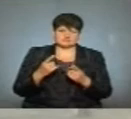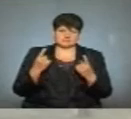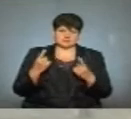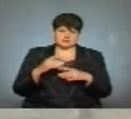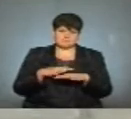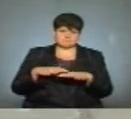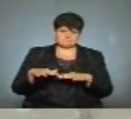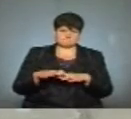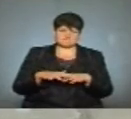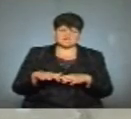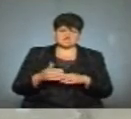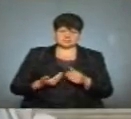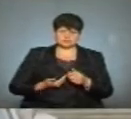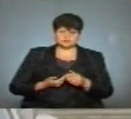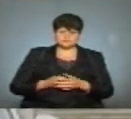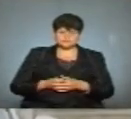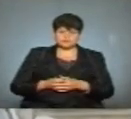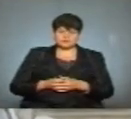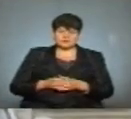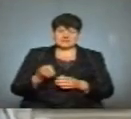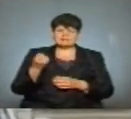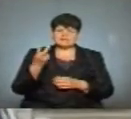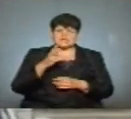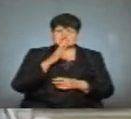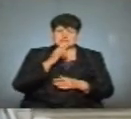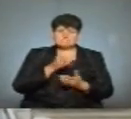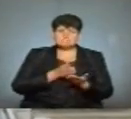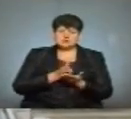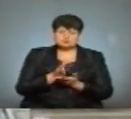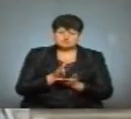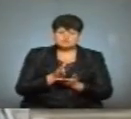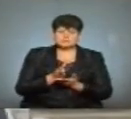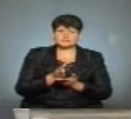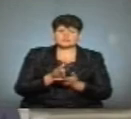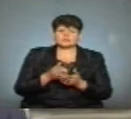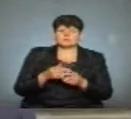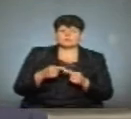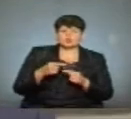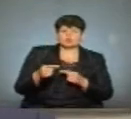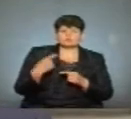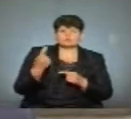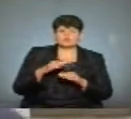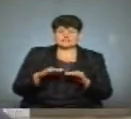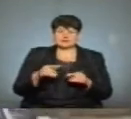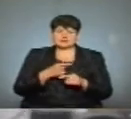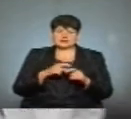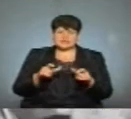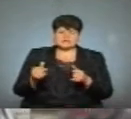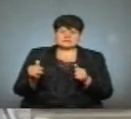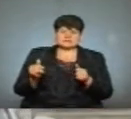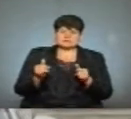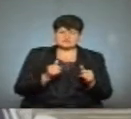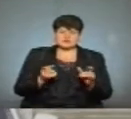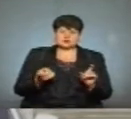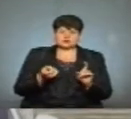масив наших мешканців міста. 12-й маршрут продовжений до обласної дитячої лікарні, тим самим забезпечить сполучення не